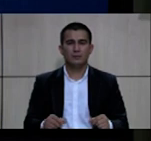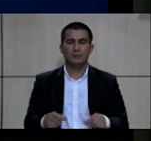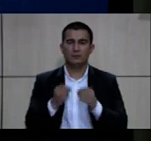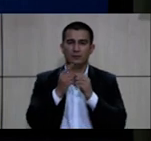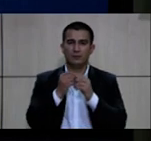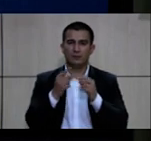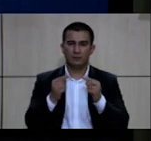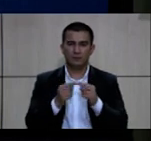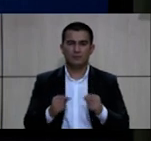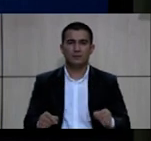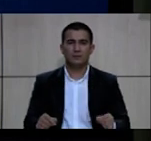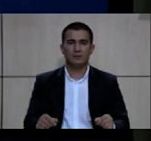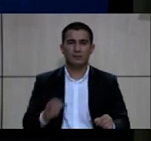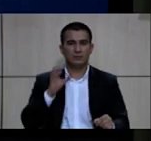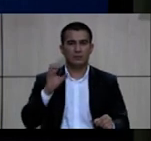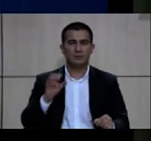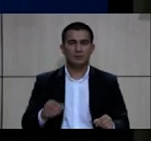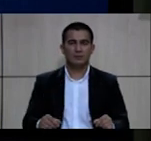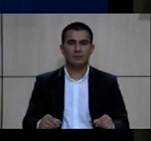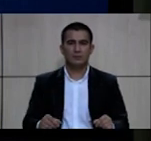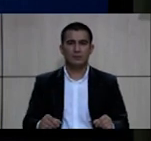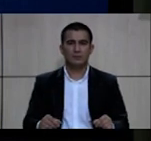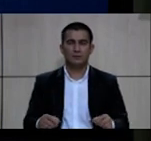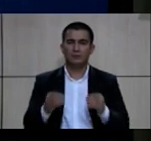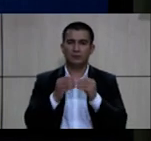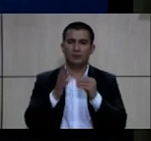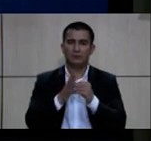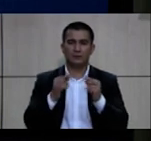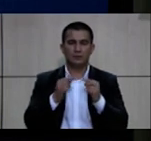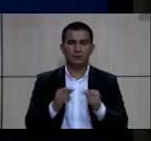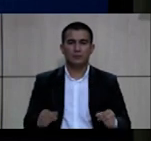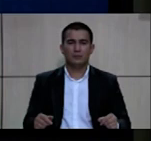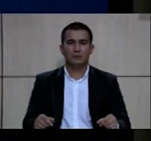11 geting. S. 15 geting.